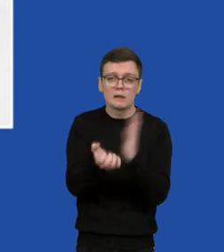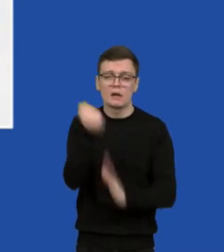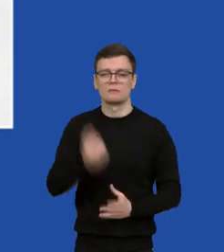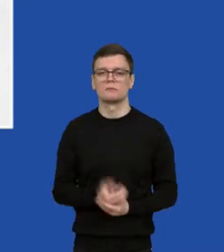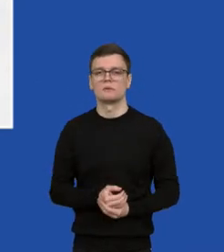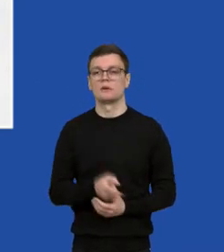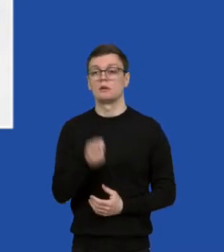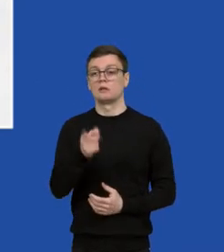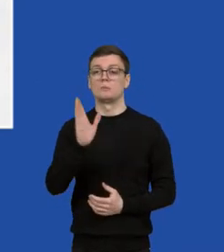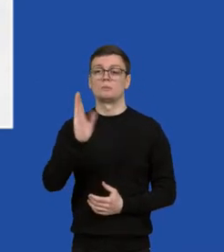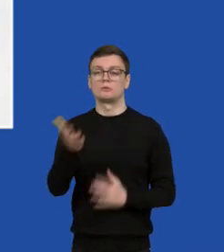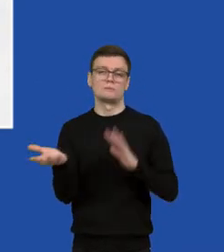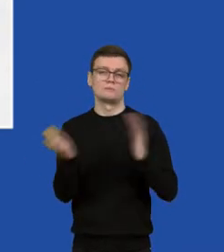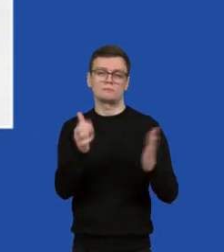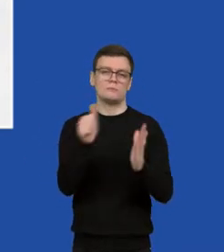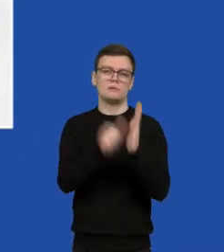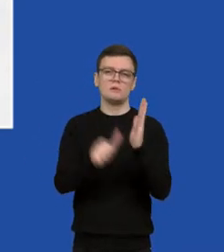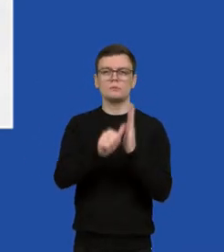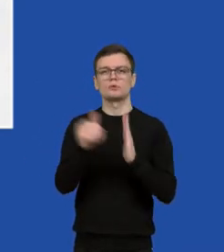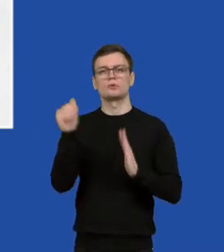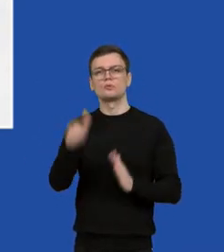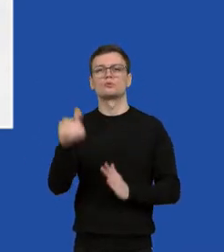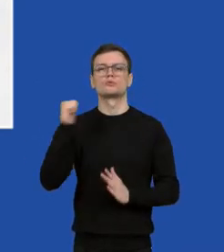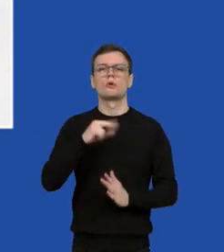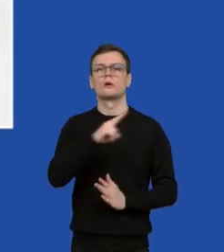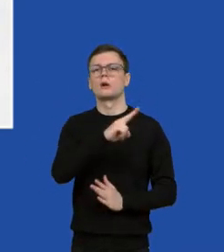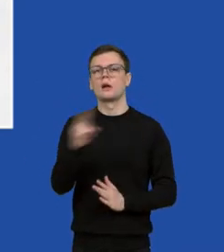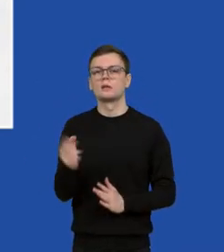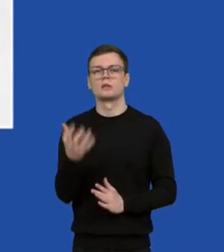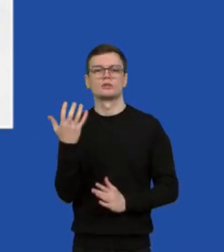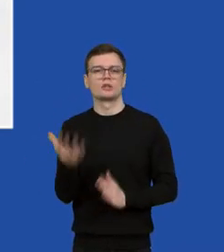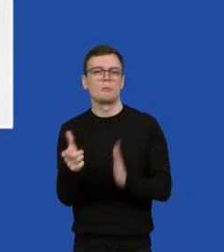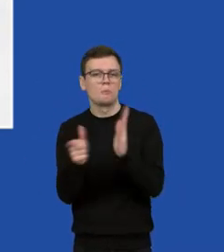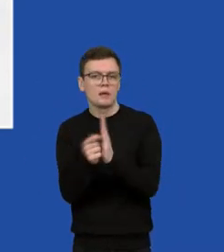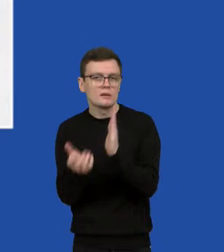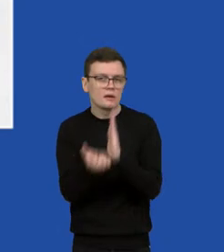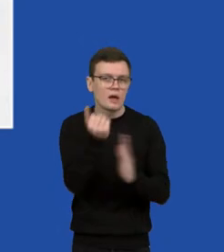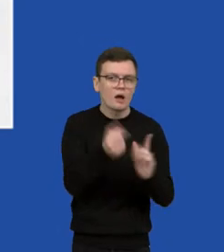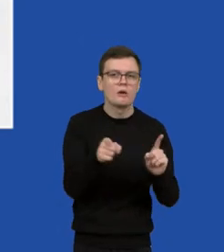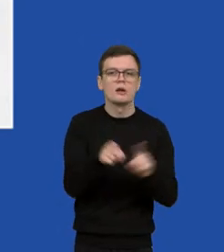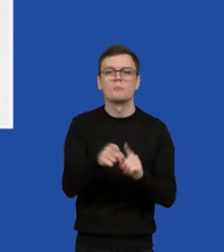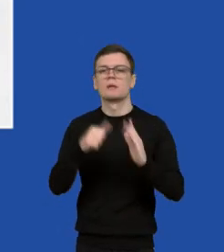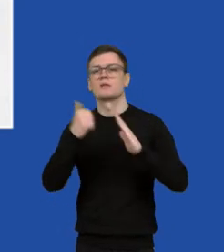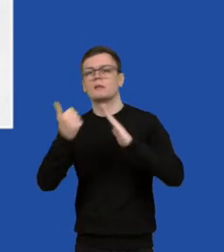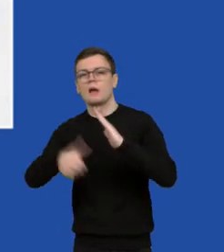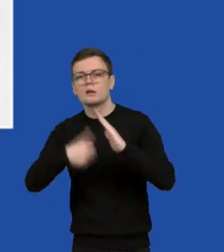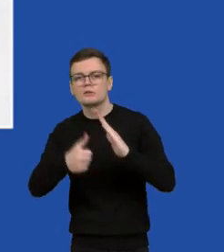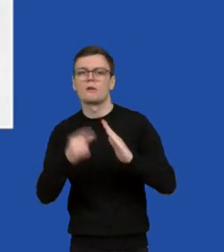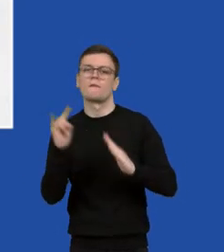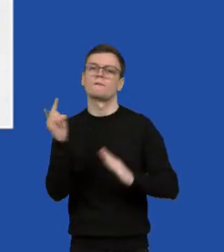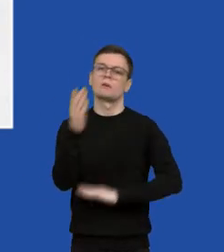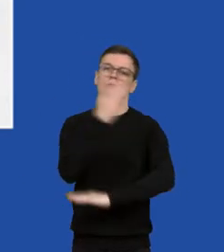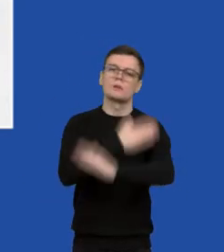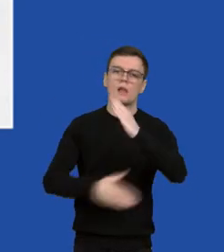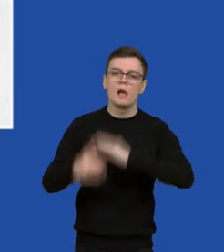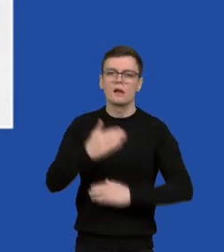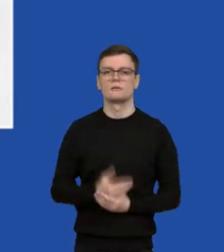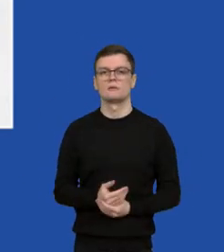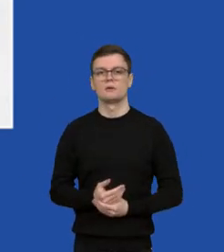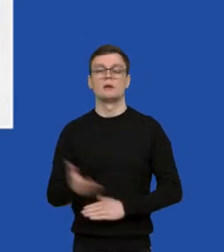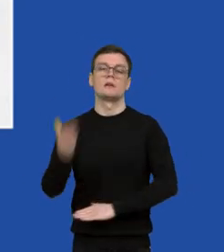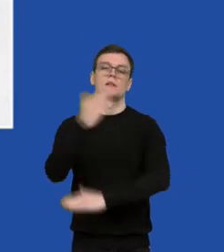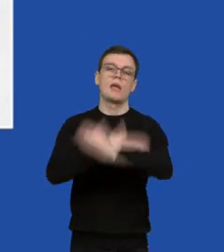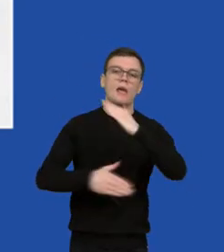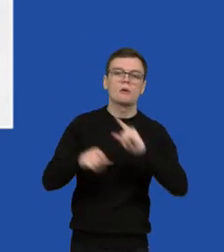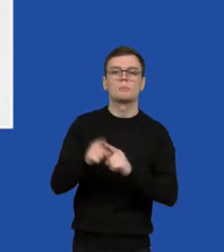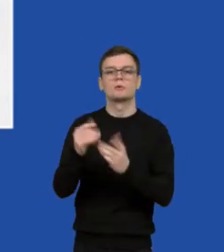palies apie 60 tūkstančių gaunančių šalpos pensijas, našlaičius, vaikus su negale, nuo vaikystės neįgalius, suaugusius